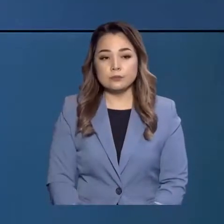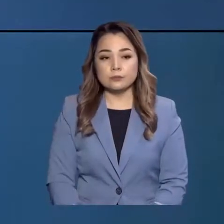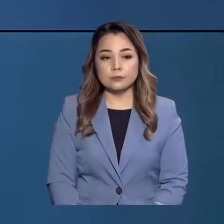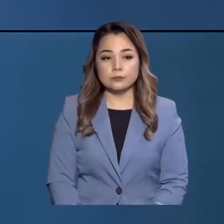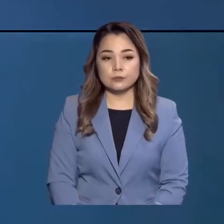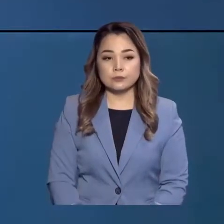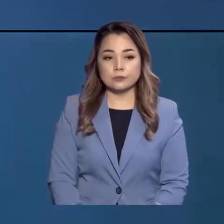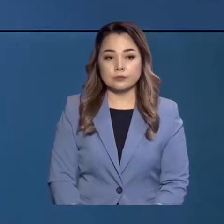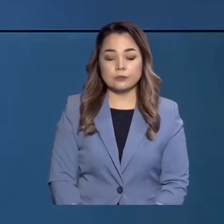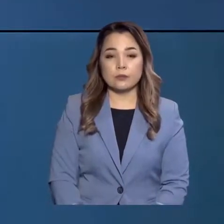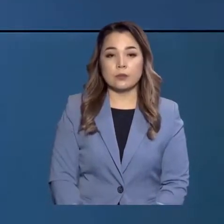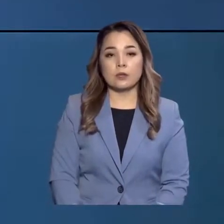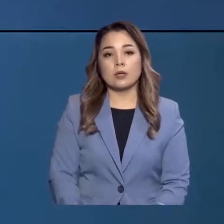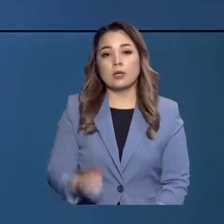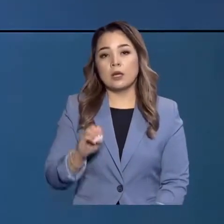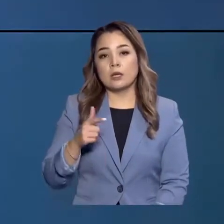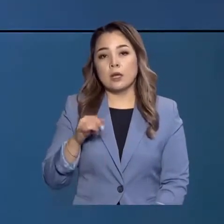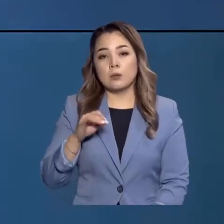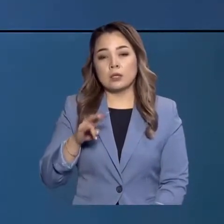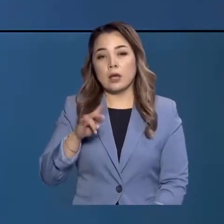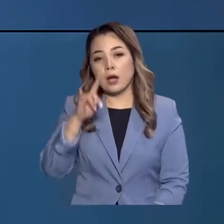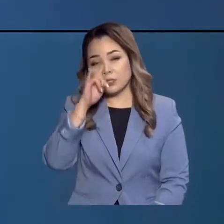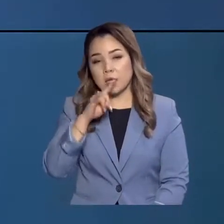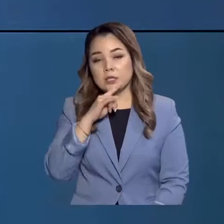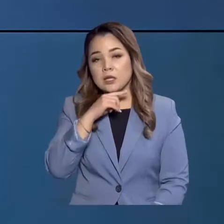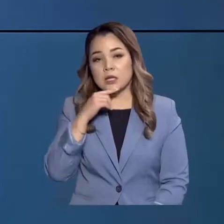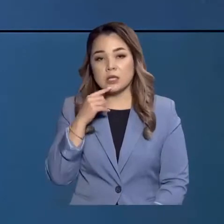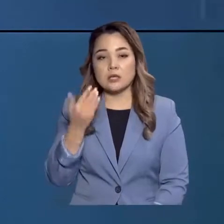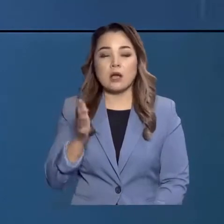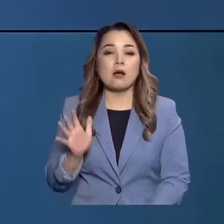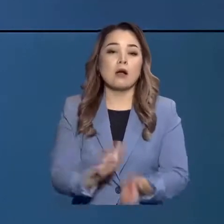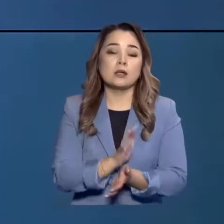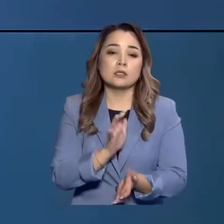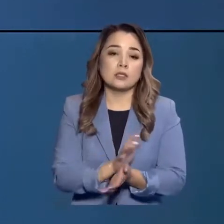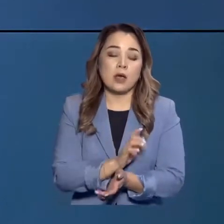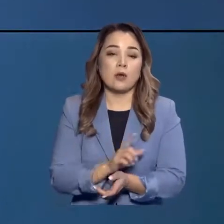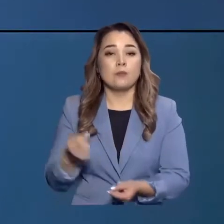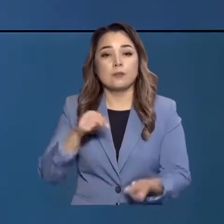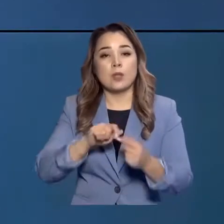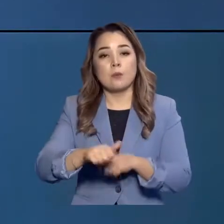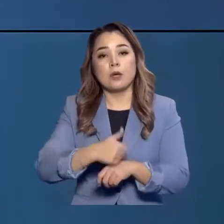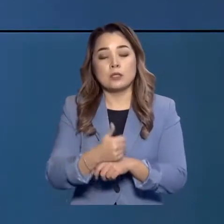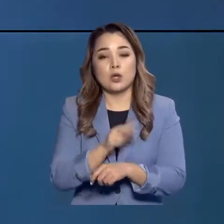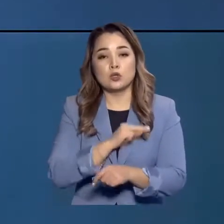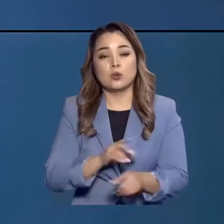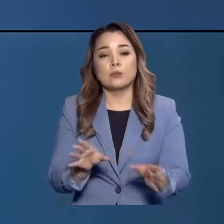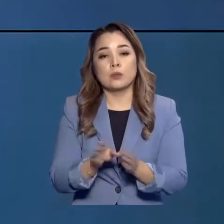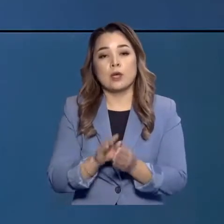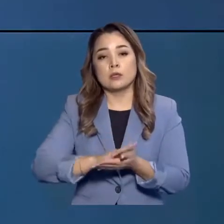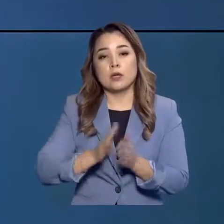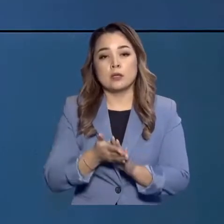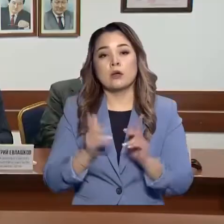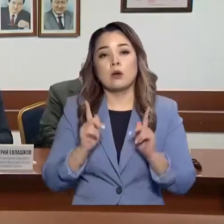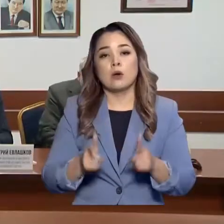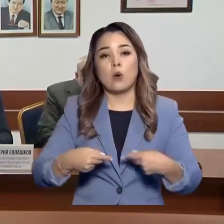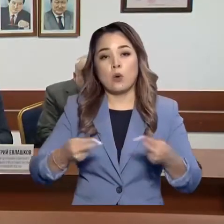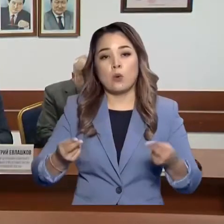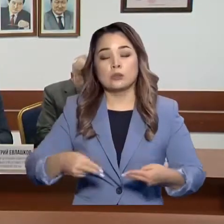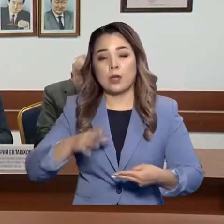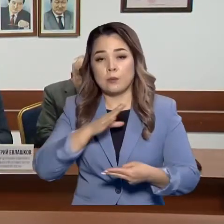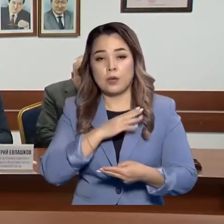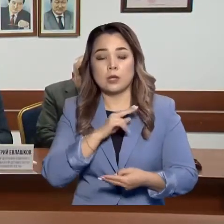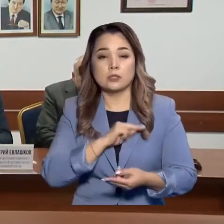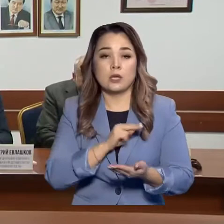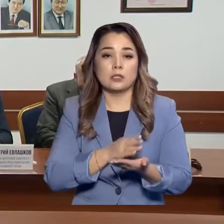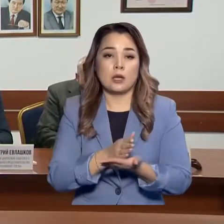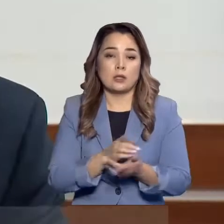Хабарын жалғастырамыз. Егемен Қазақстан газеті мен Российская газета басшылары өзара әріптестік туралы келісімге қол қойды. Серіптестік